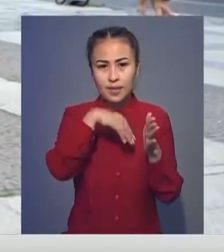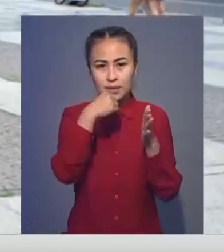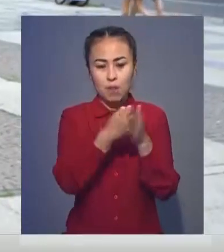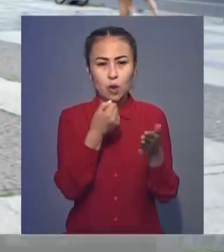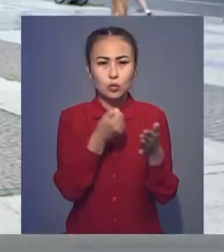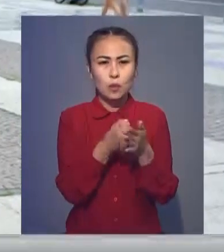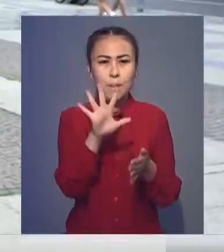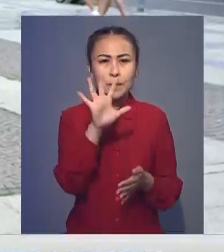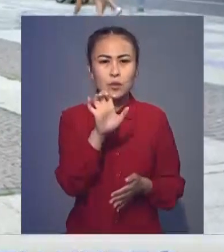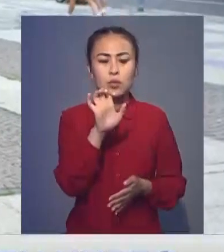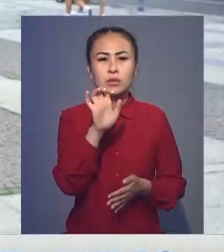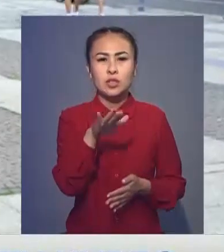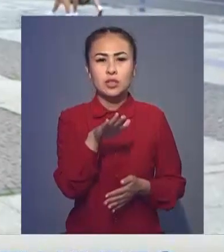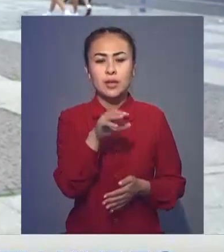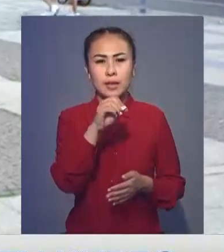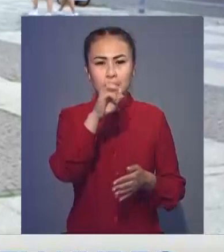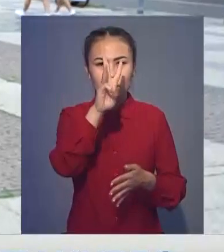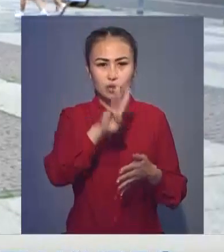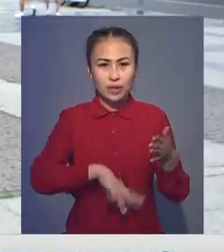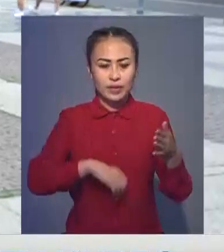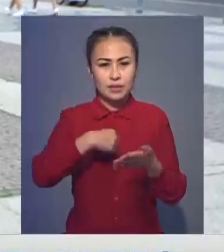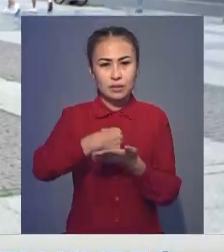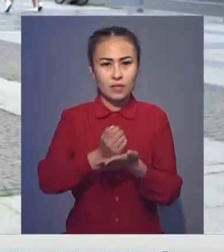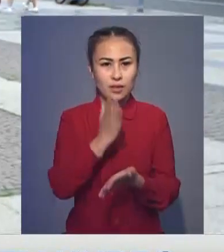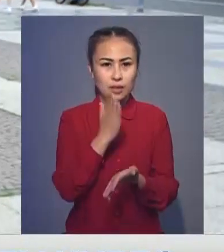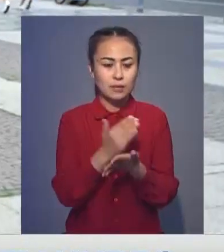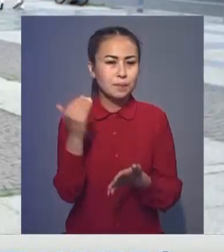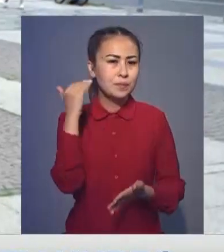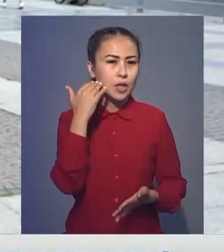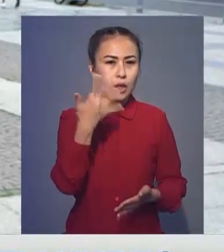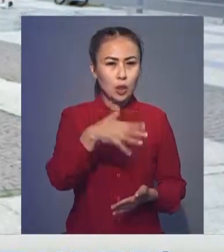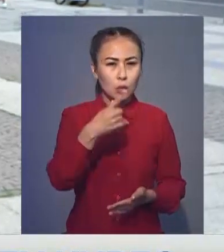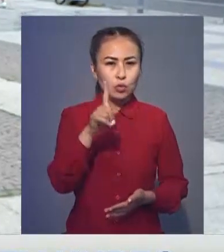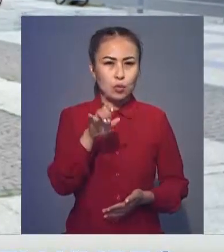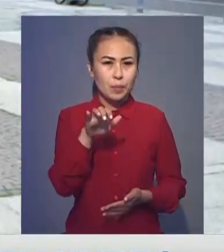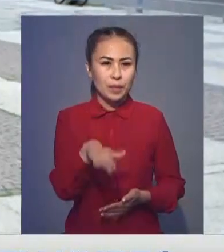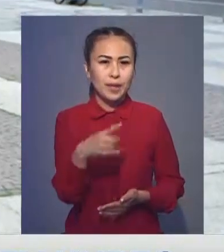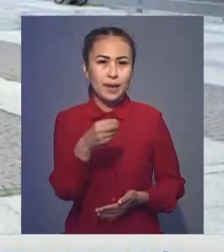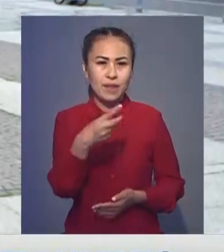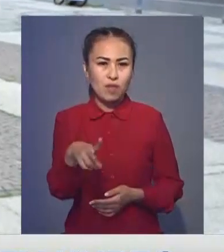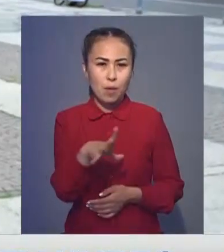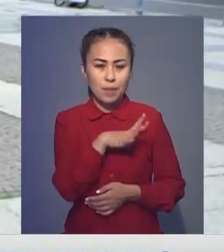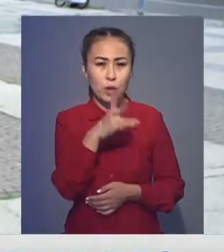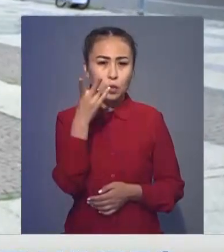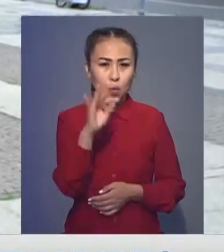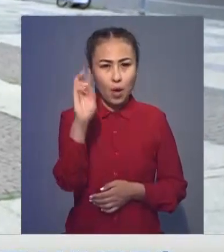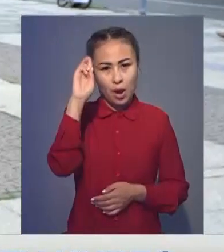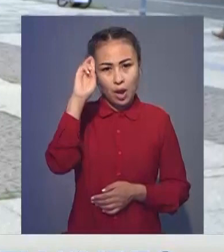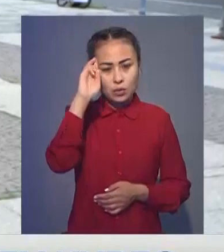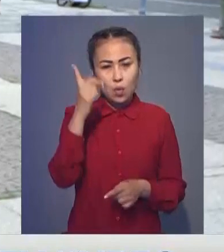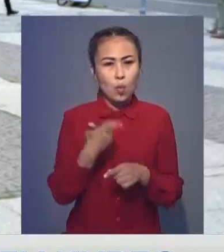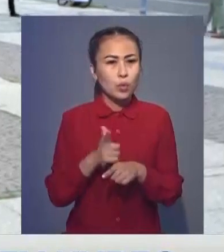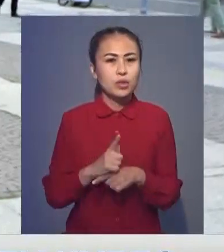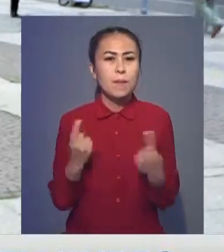миллионға дейін айыппұл салу заңы бекітілді. Оған дейін 50-100 мың евро аралығында болған. Бірақ мемлекет бұл өте